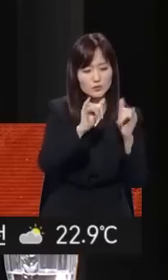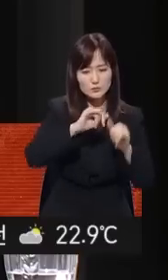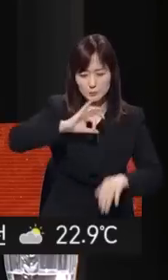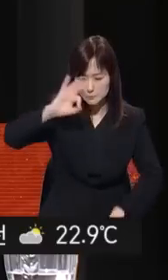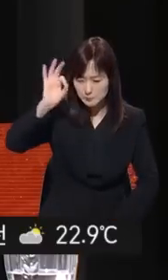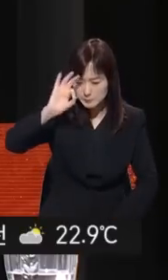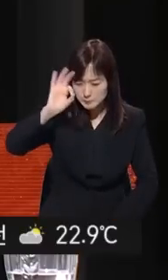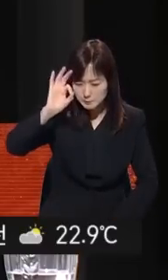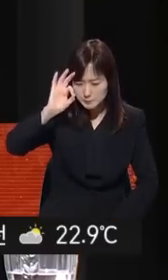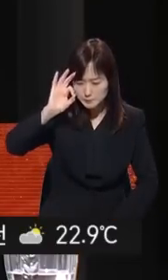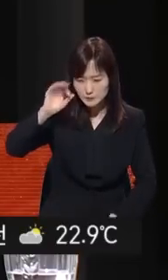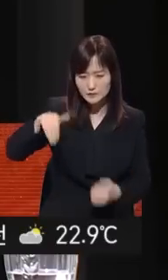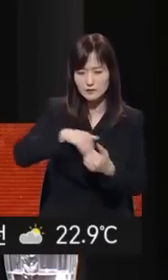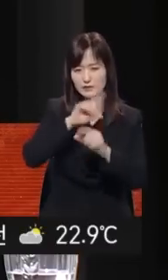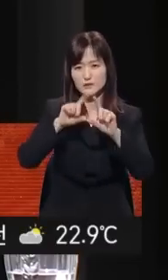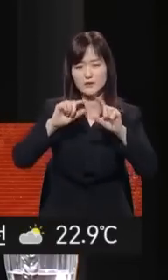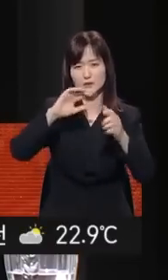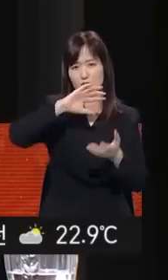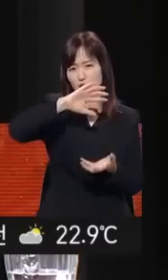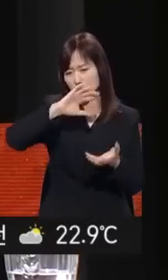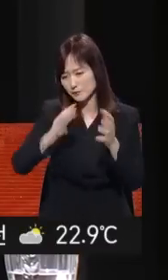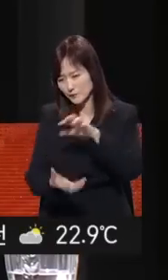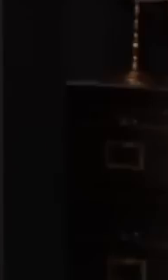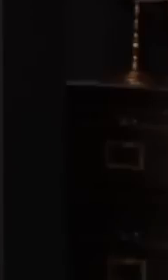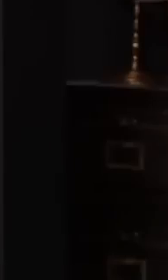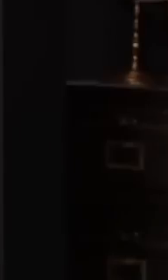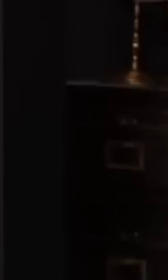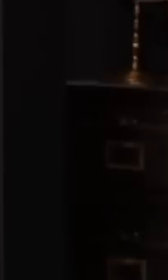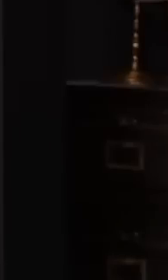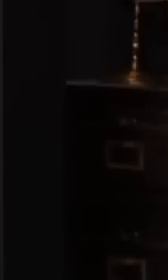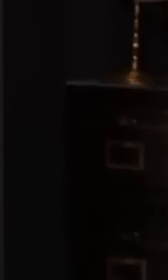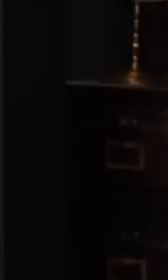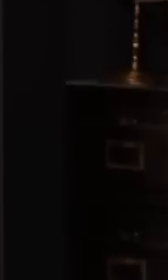반전을 맞이했다는이 사실 참 안타깝습니다